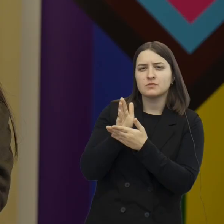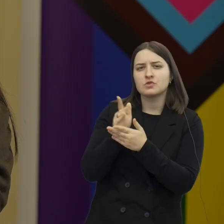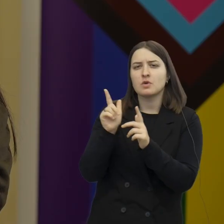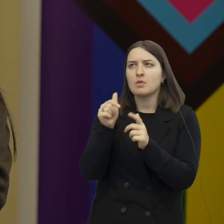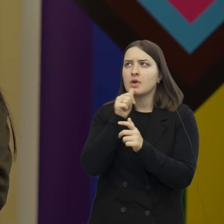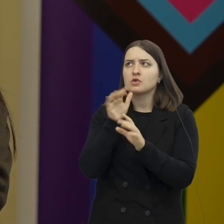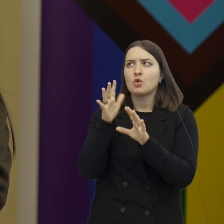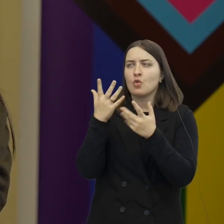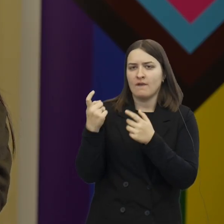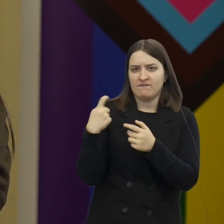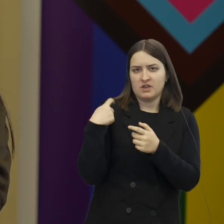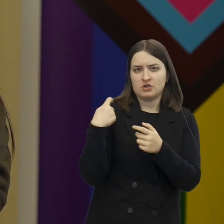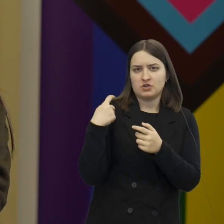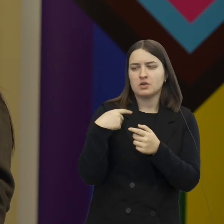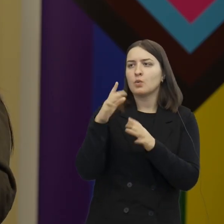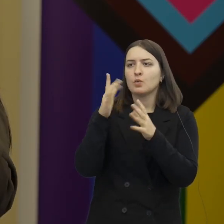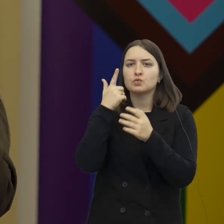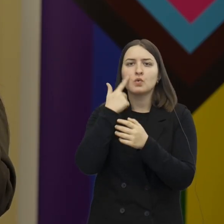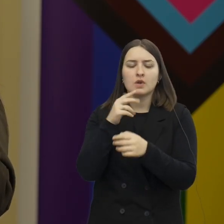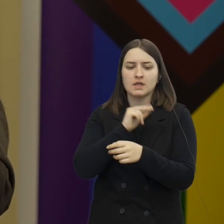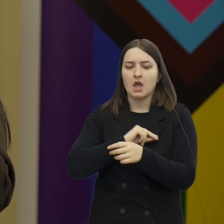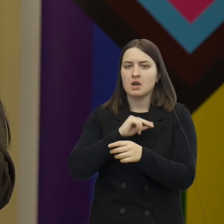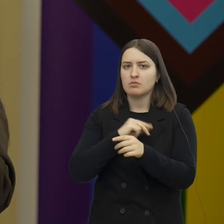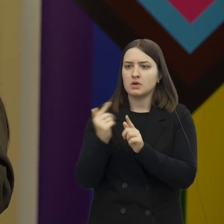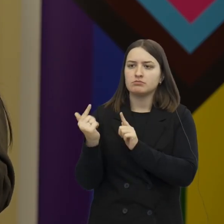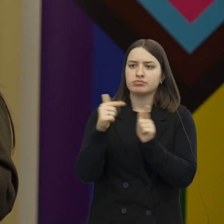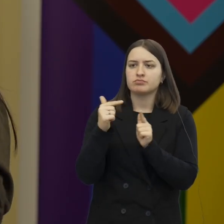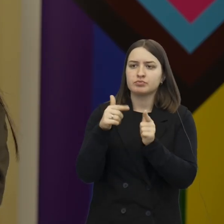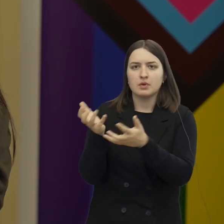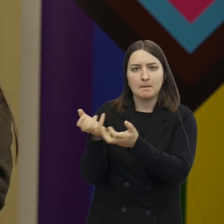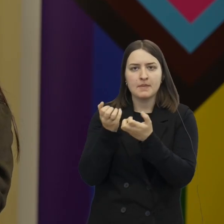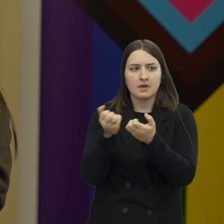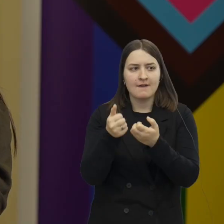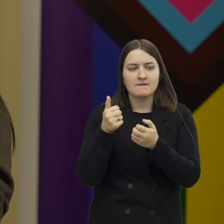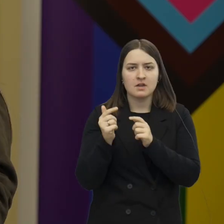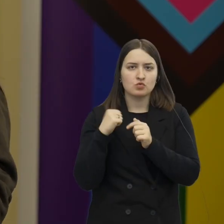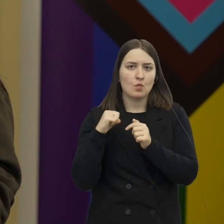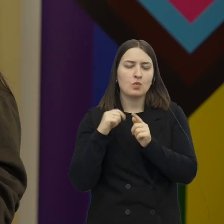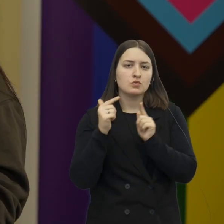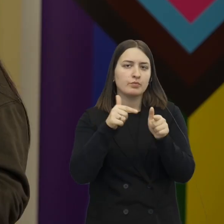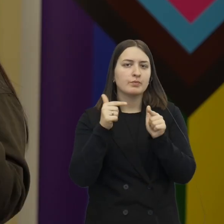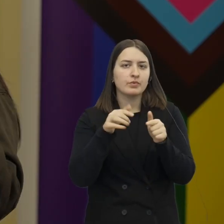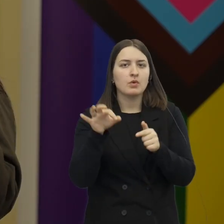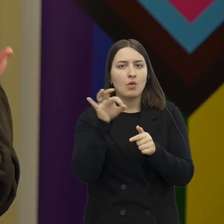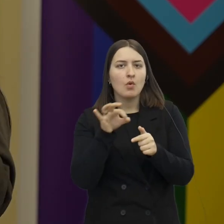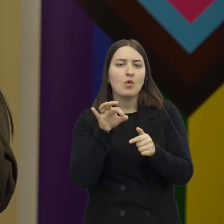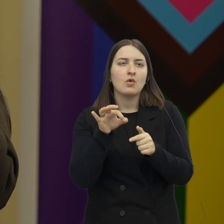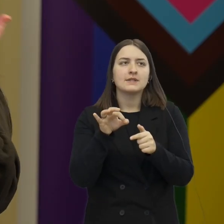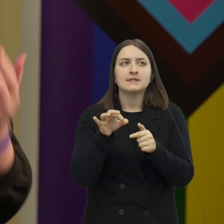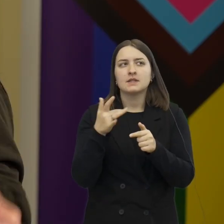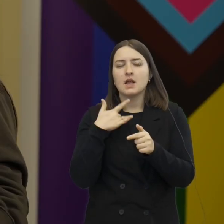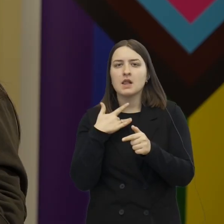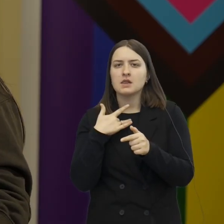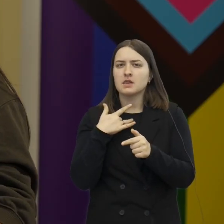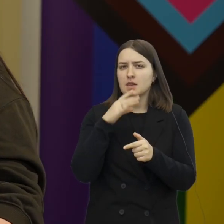darbdavių, kalbant apie, sakykime, labiau tokį imlumą įvairovės temams, gal